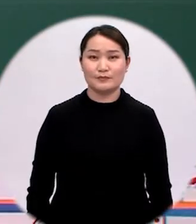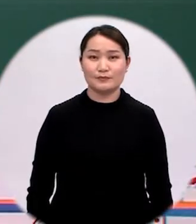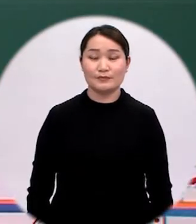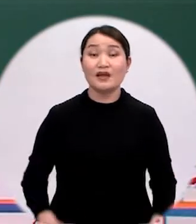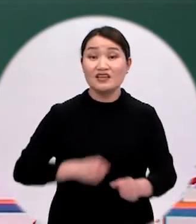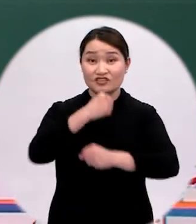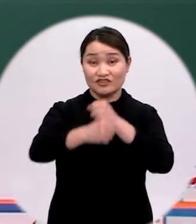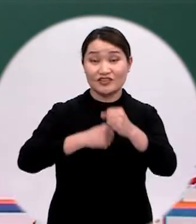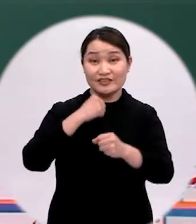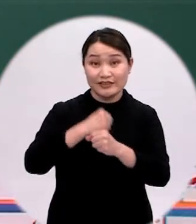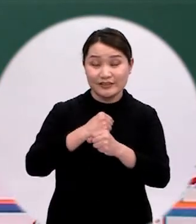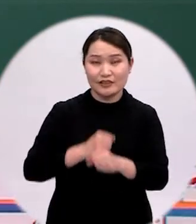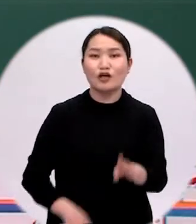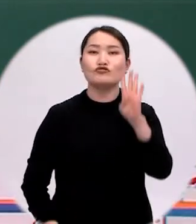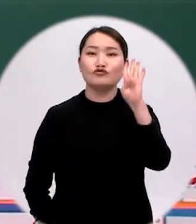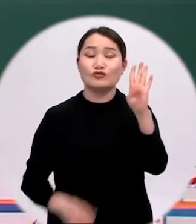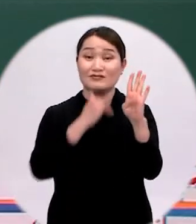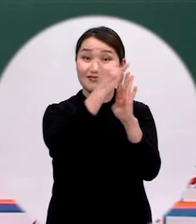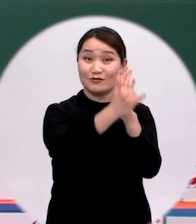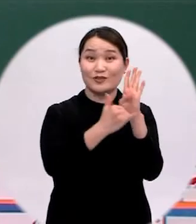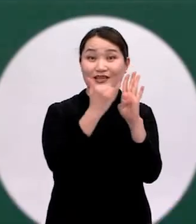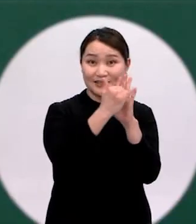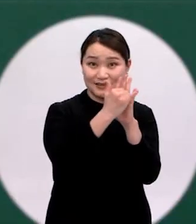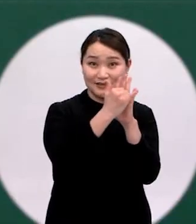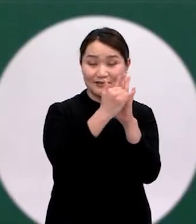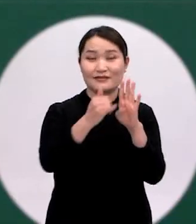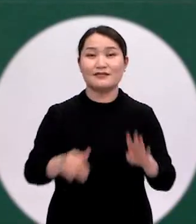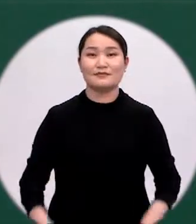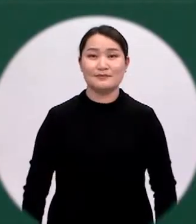Өөрөөр хэлэх юм бол жилийн дөрвөн үйлрэл.